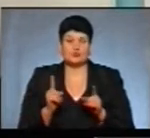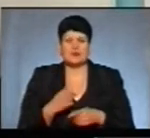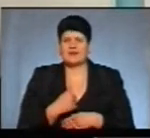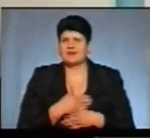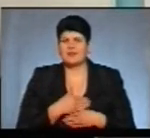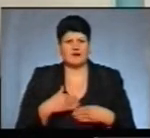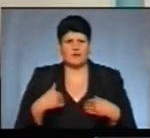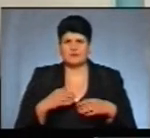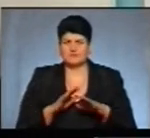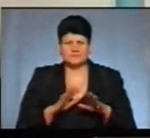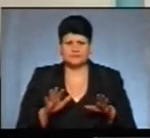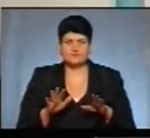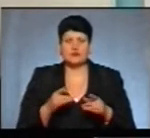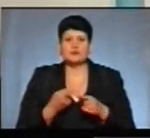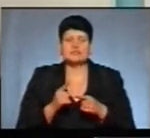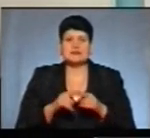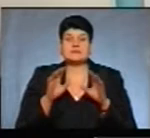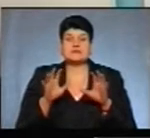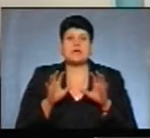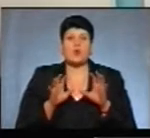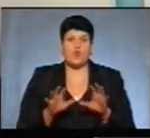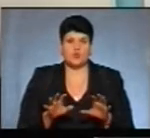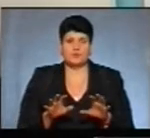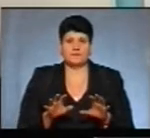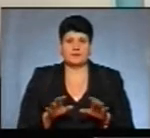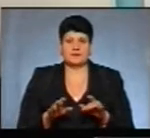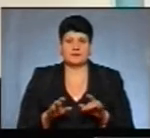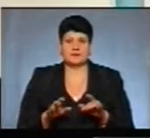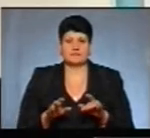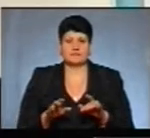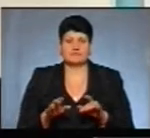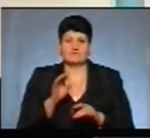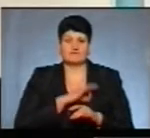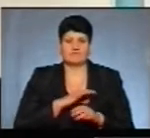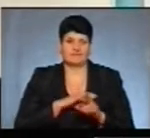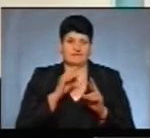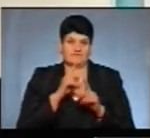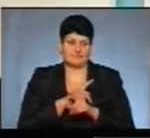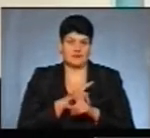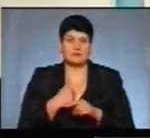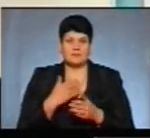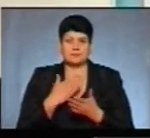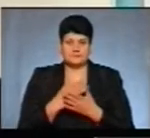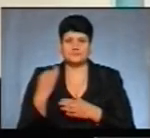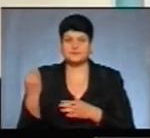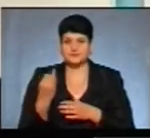хотів, щоб цим законом зловживали. Ну, ми маємо історію, особливо